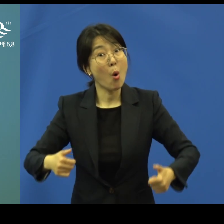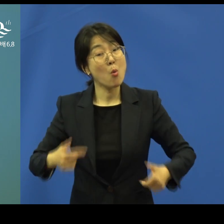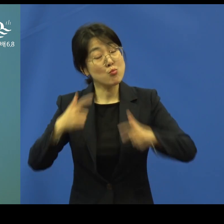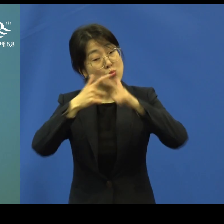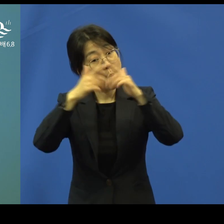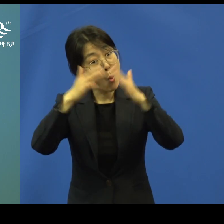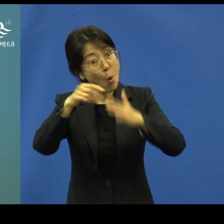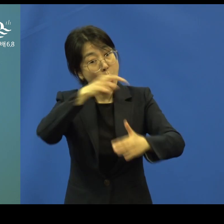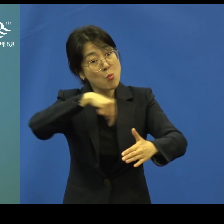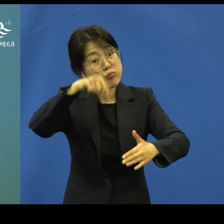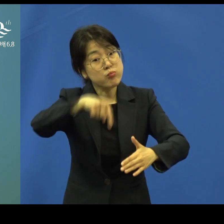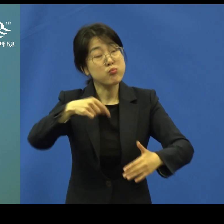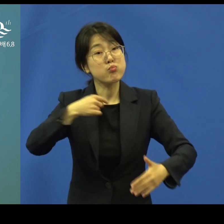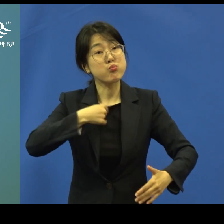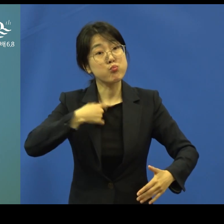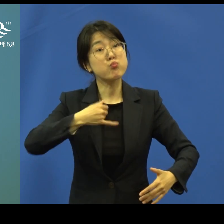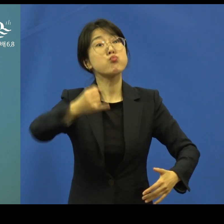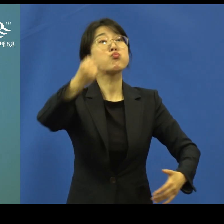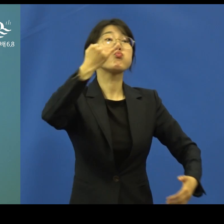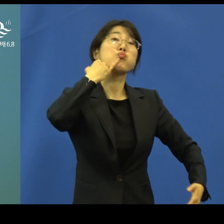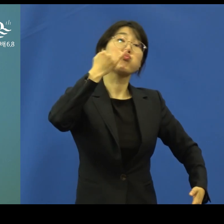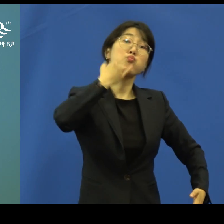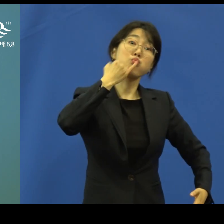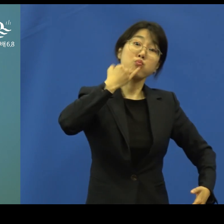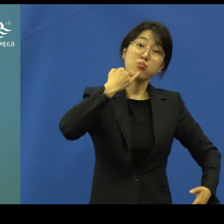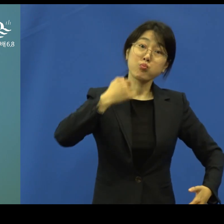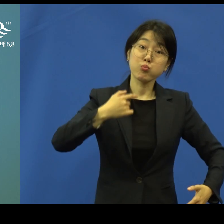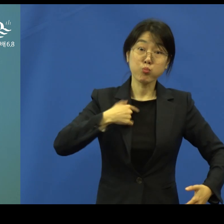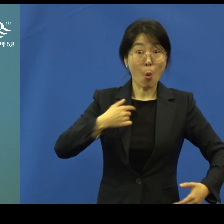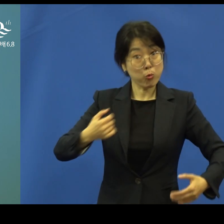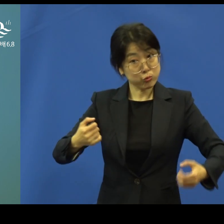안에서 나이스한, 괜찮은,